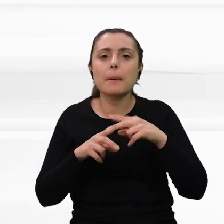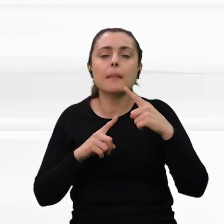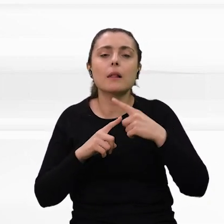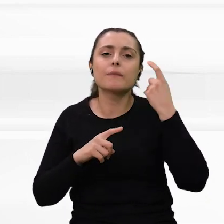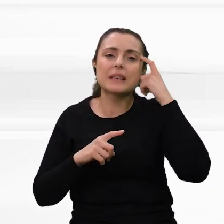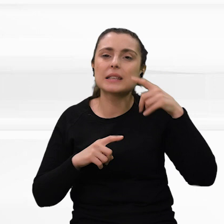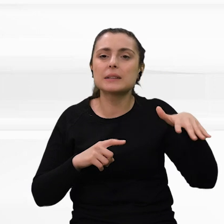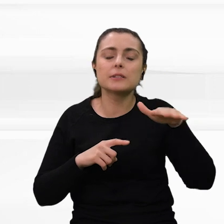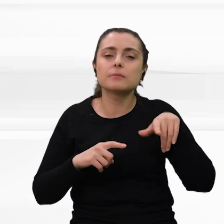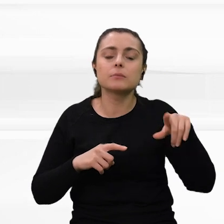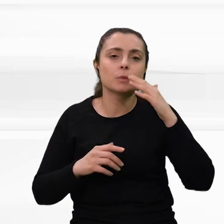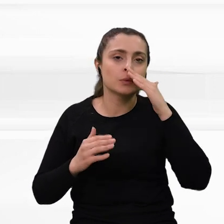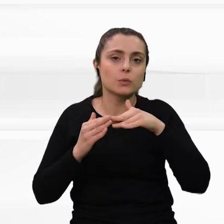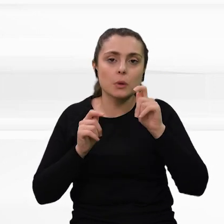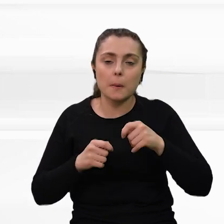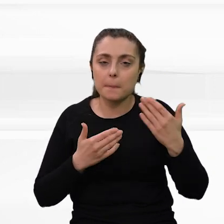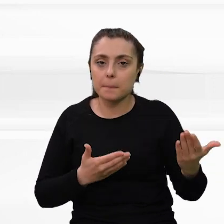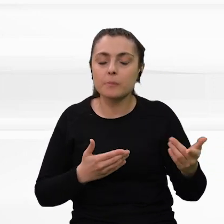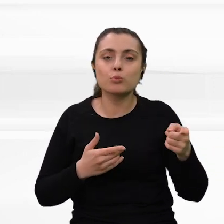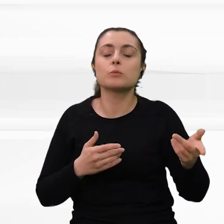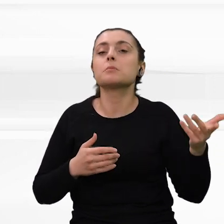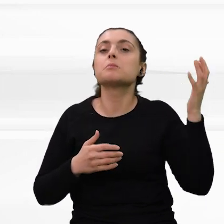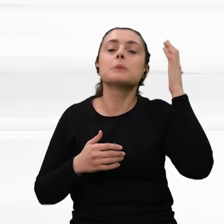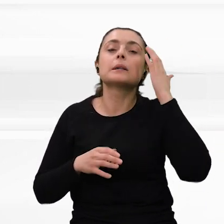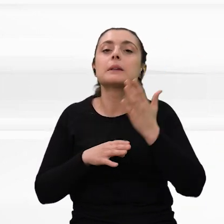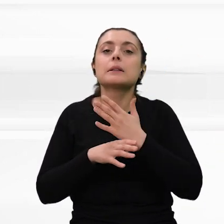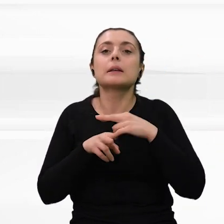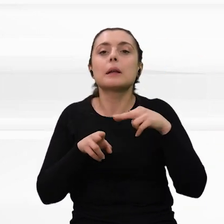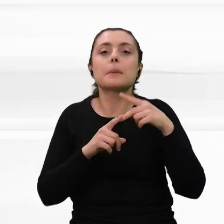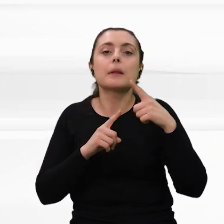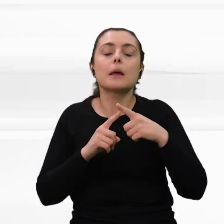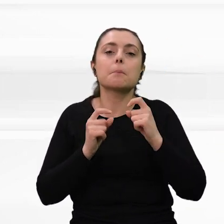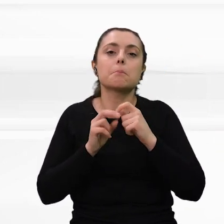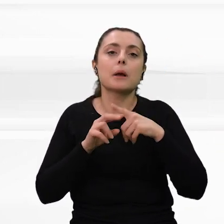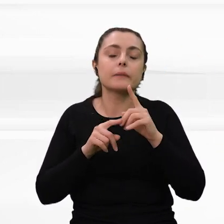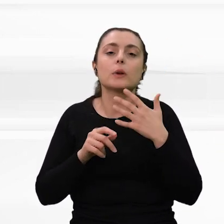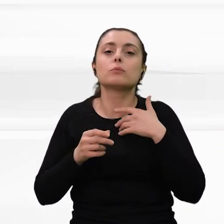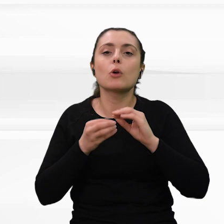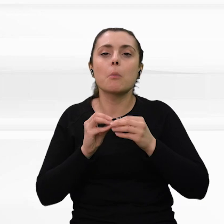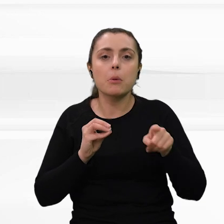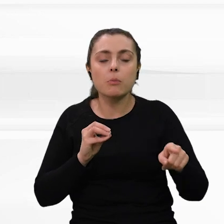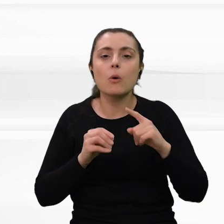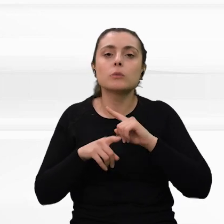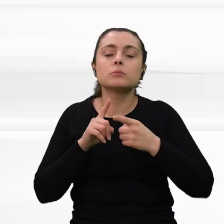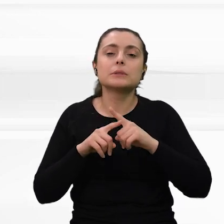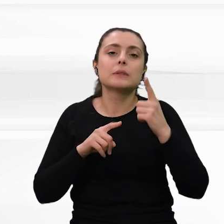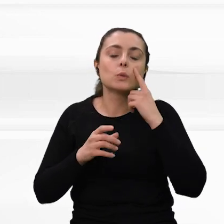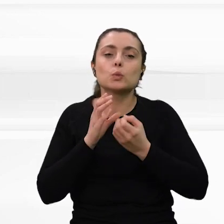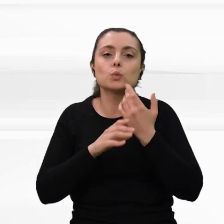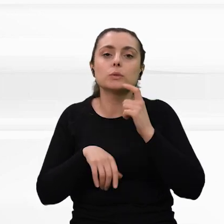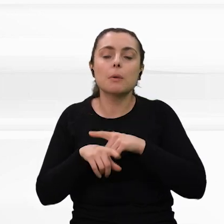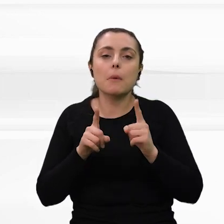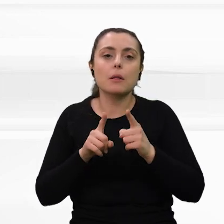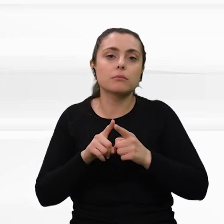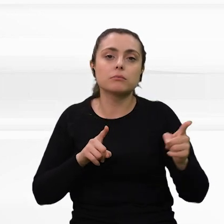Kemal Tahir'in görüşlerinden hareket edilmiş bunun da başlıca nedeni Kemal Tahir'in batılılaşma ve sorunlarını Osmanlı Devleti'nin